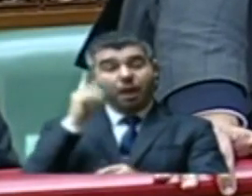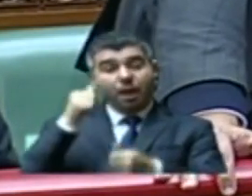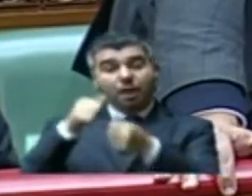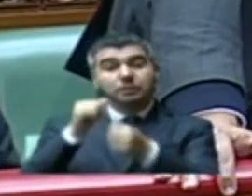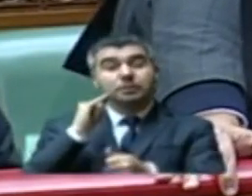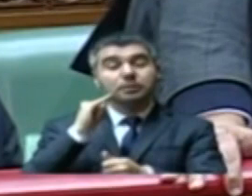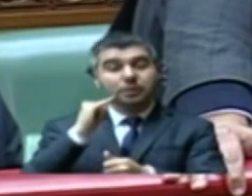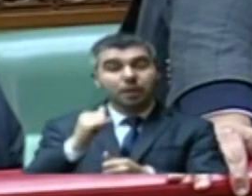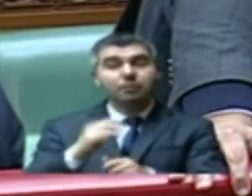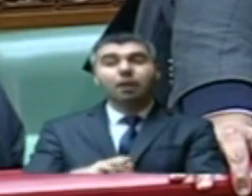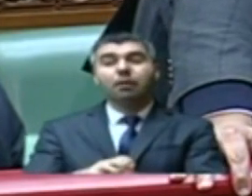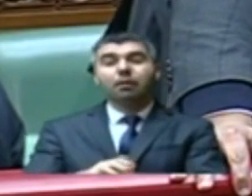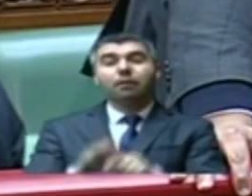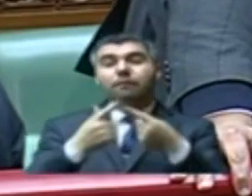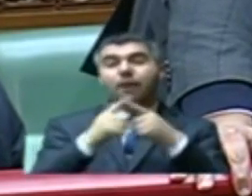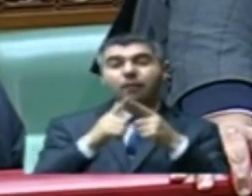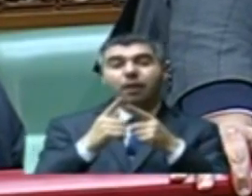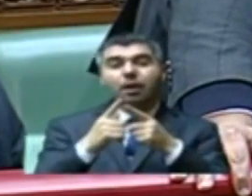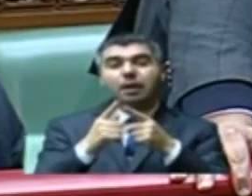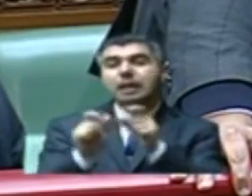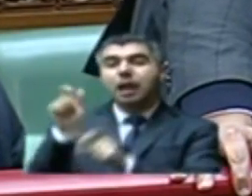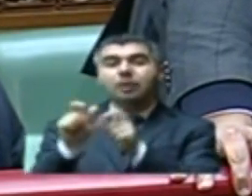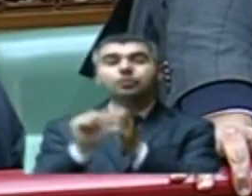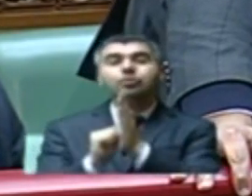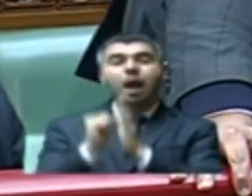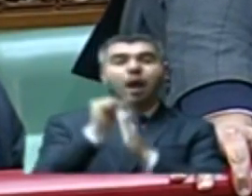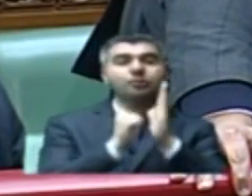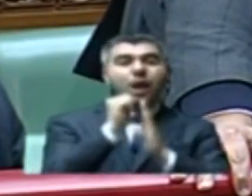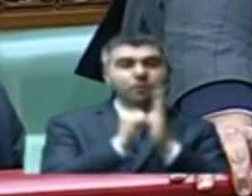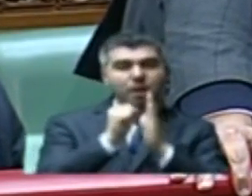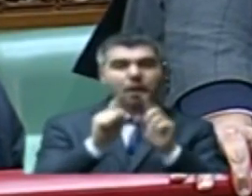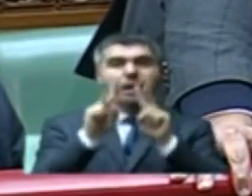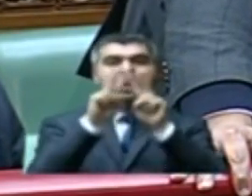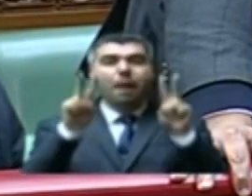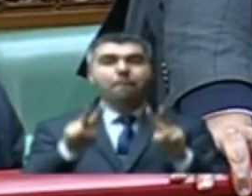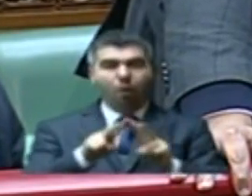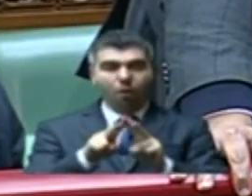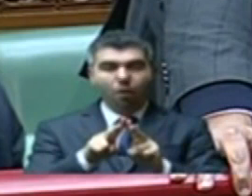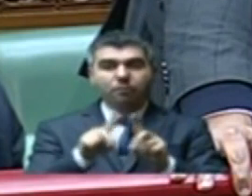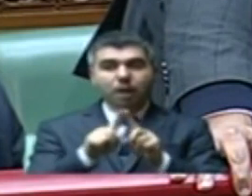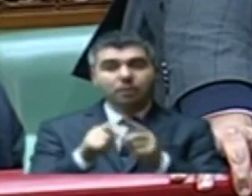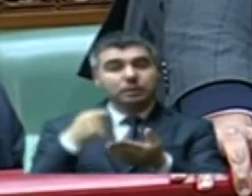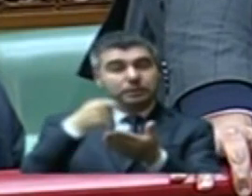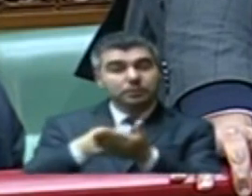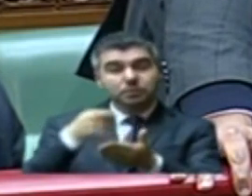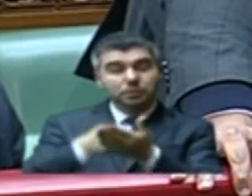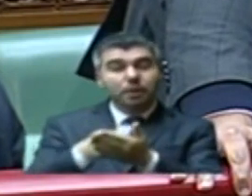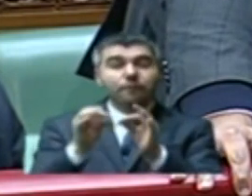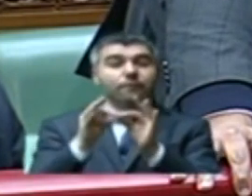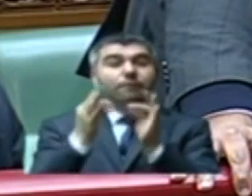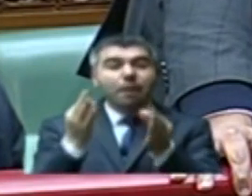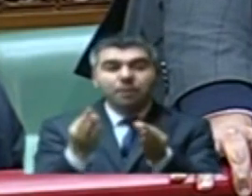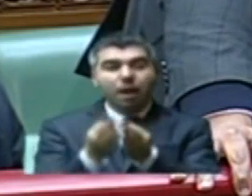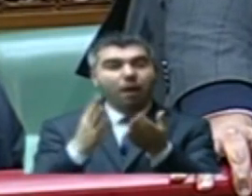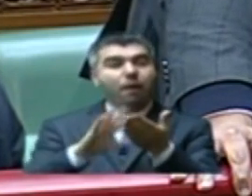هاد الافواج اللي انها تخرجت انها تخرجت بواحد التكلفه باهظه سواء لا من جهه ديال الدوله او التكلفه